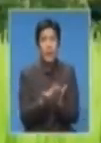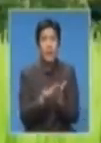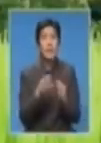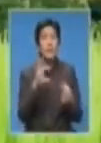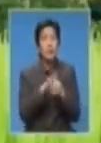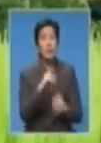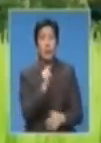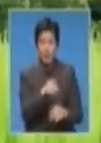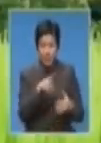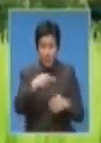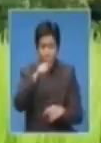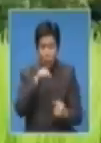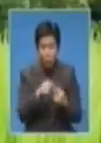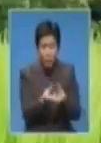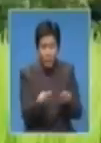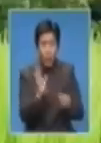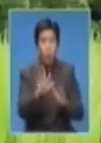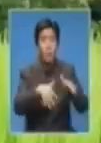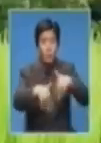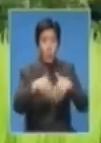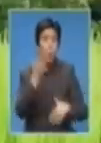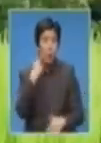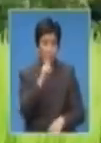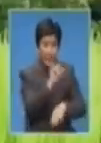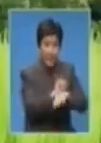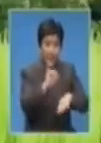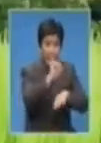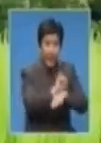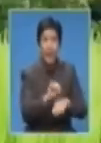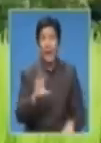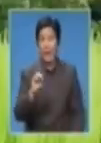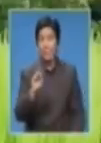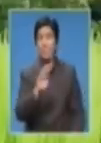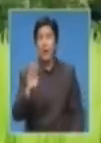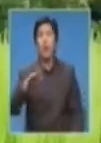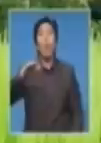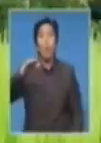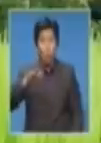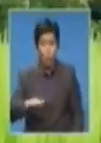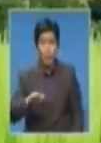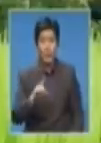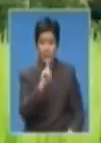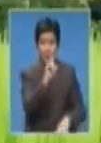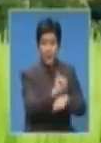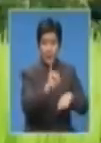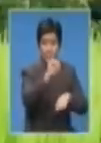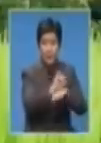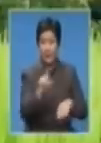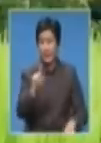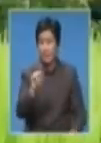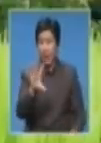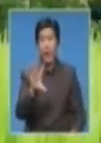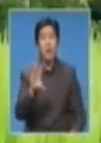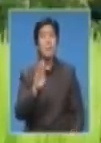รมเนียมการใช้ประโยชน์ที่ดินของราษฎรเดิมนั้นไร่ละ50บาทต่อปีนะครับเหลือไร่ละ25บาทต่อปีลดไป